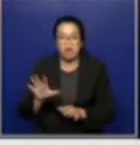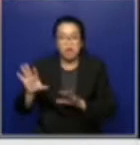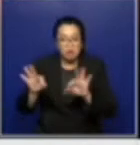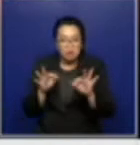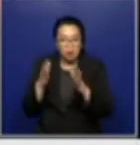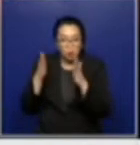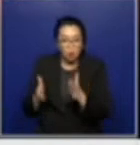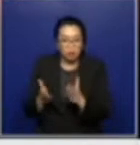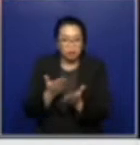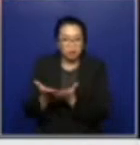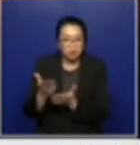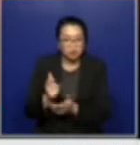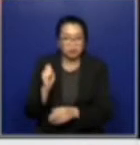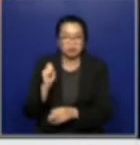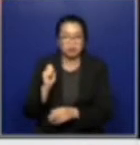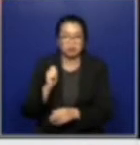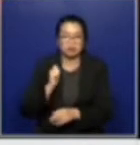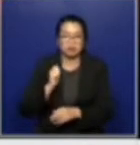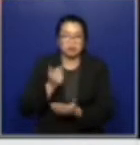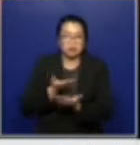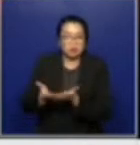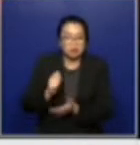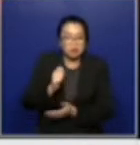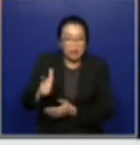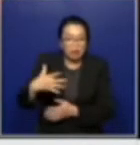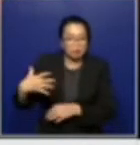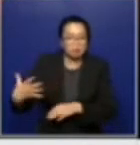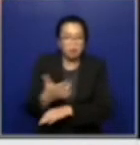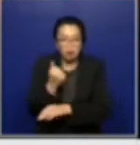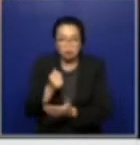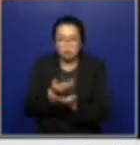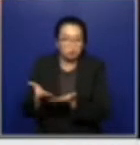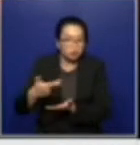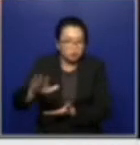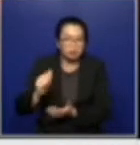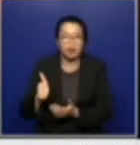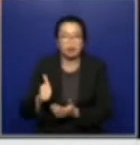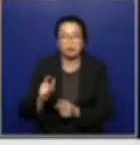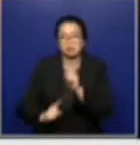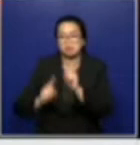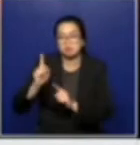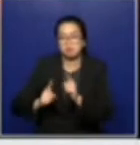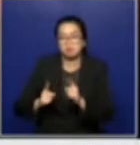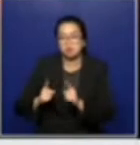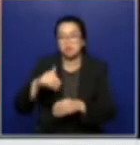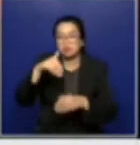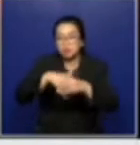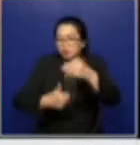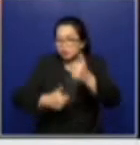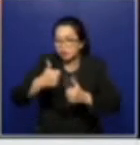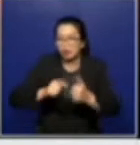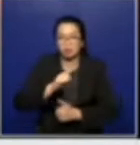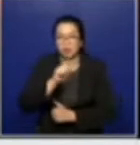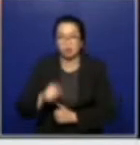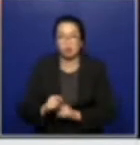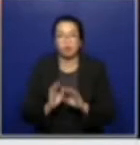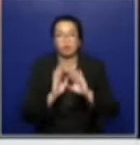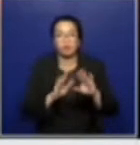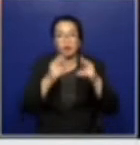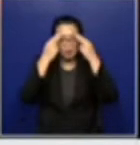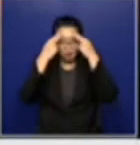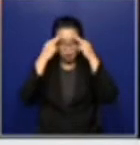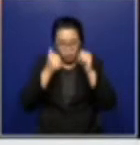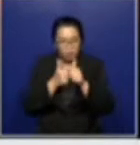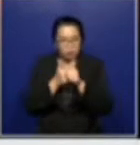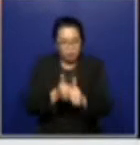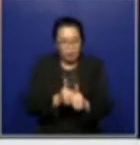ได้เลยท่านประธานครับตรงนี้เองเป็นสิ่งที่เราเป็นห่วงฝากท่านประธานไปถึงท่านนายกครับได้ให้ช่วยติดตามต